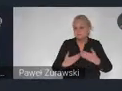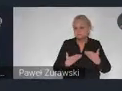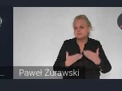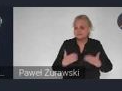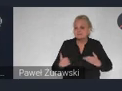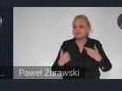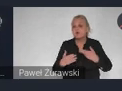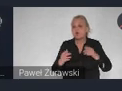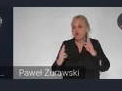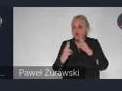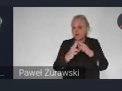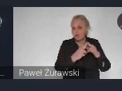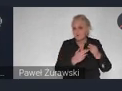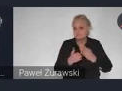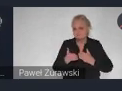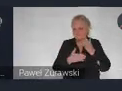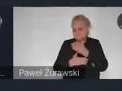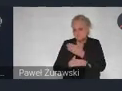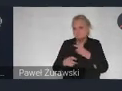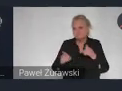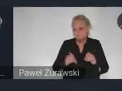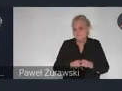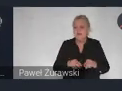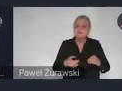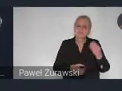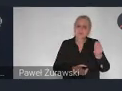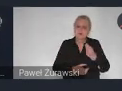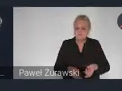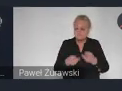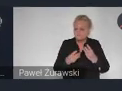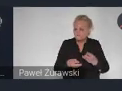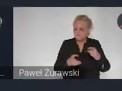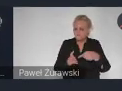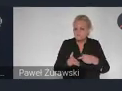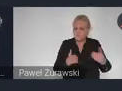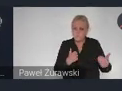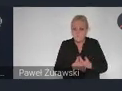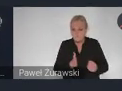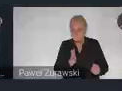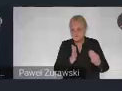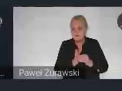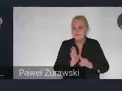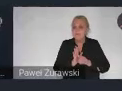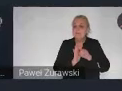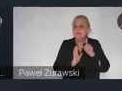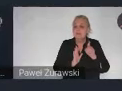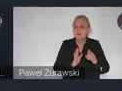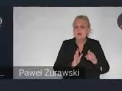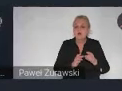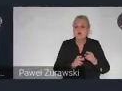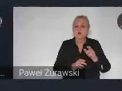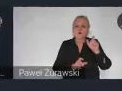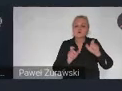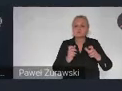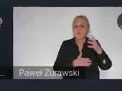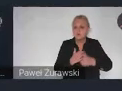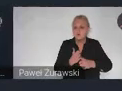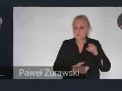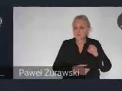chcieli dotrzeć jak również i to też jest swoistego rodzaju nową Zwłaszcza dla tych naszych beneficjentów